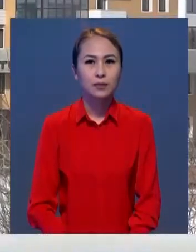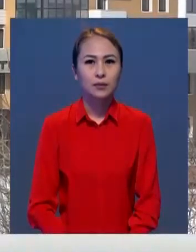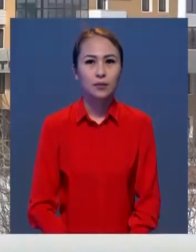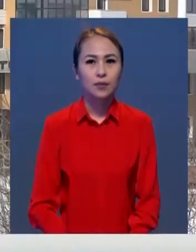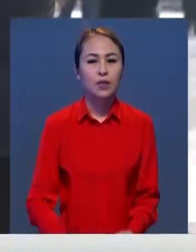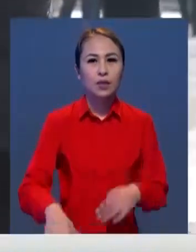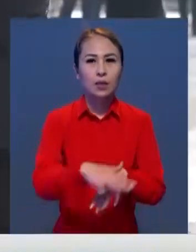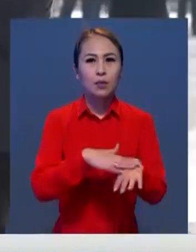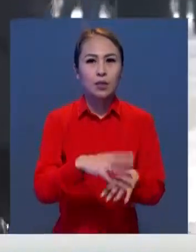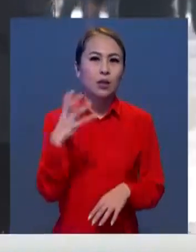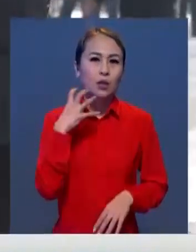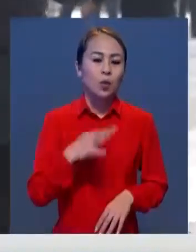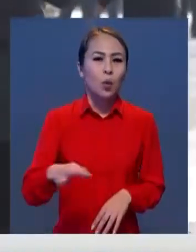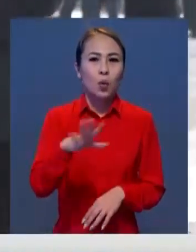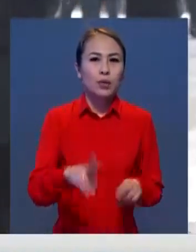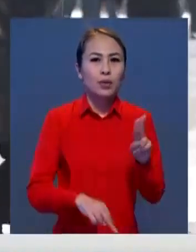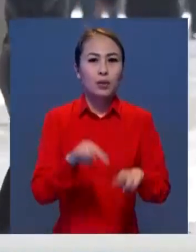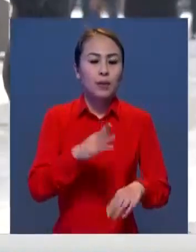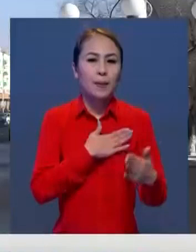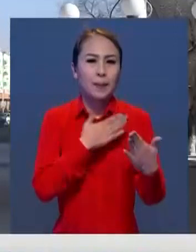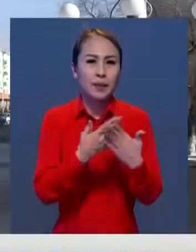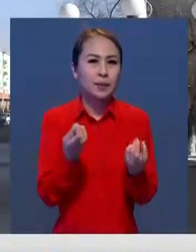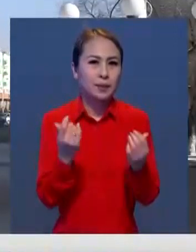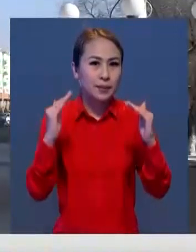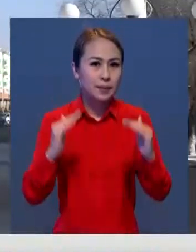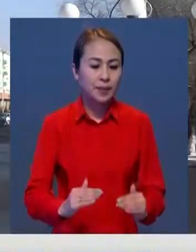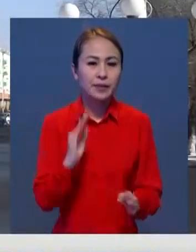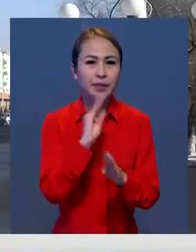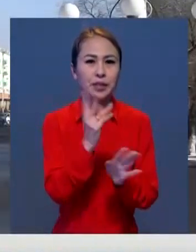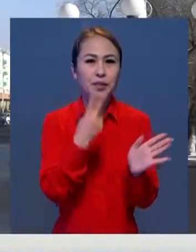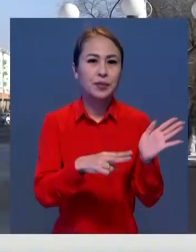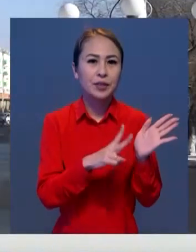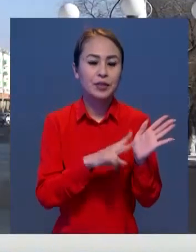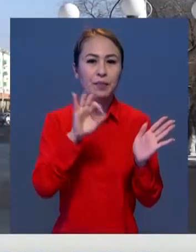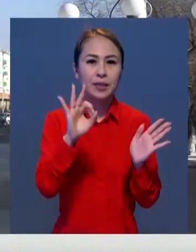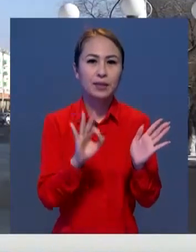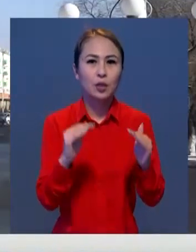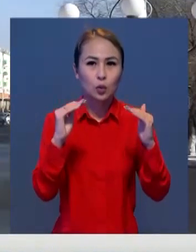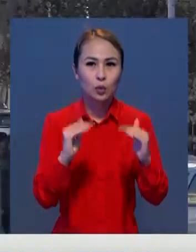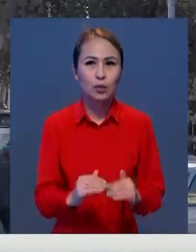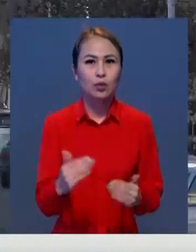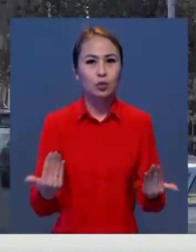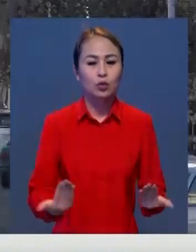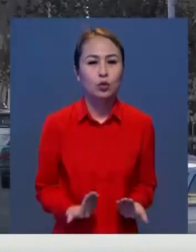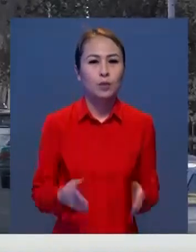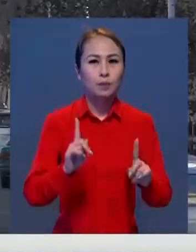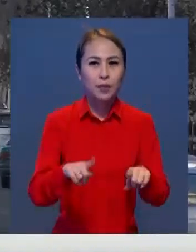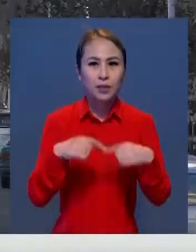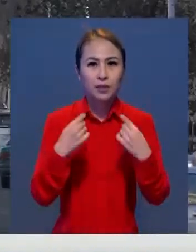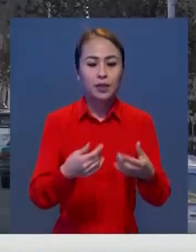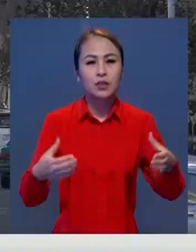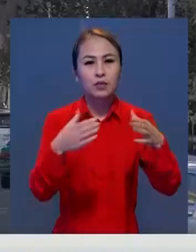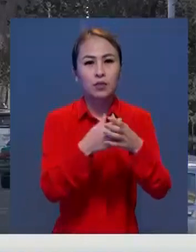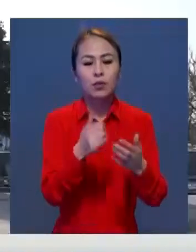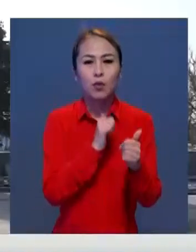Ел бойынша тек Қызылорда облысында құрылыс қарқыны бәсен, көрсеткіш 27%-ке төмен. Әсіресе тұрғын үйді пайдалануға беру жағынан өңір